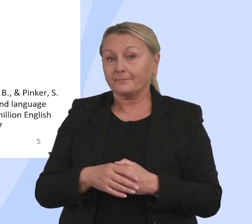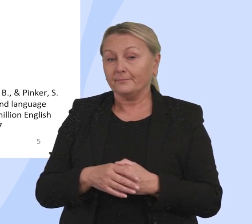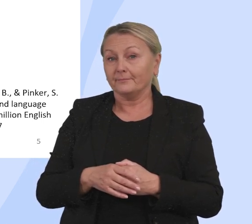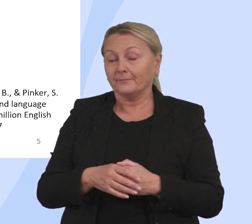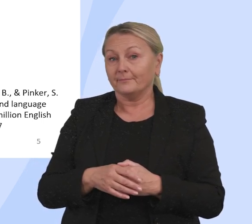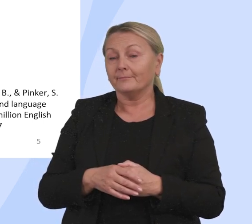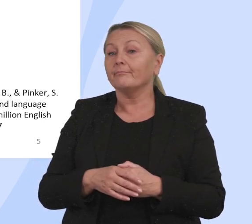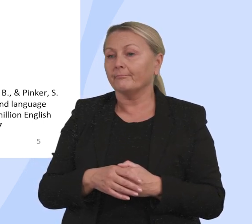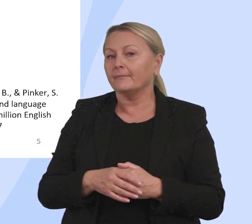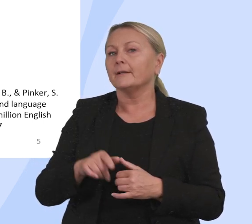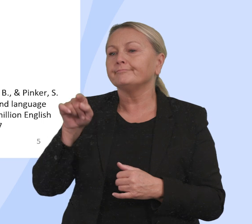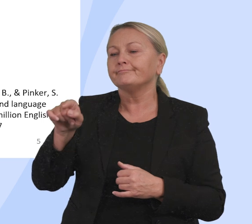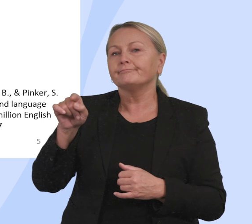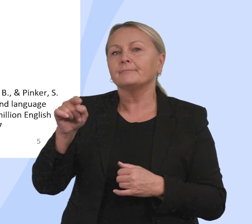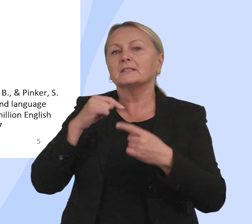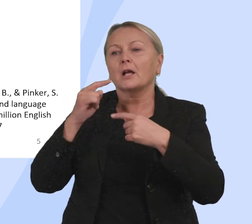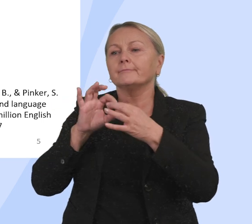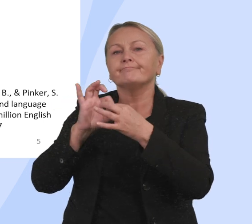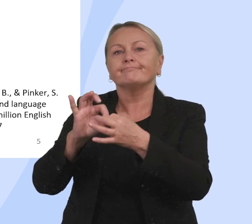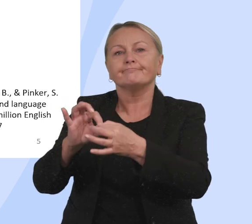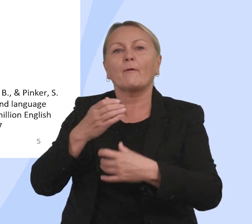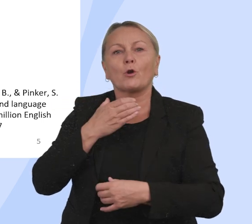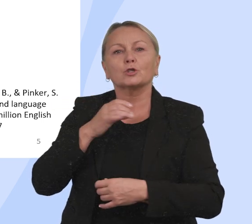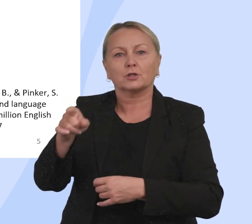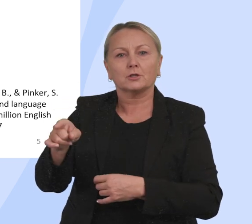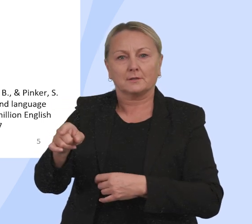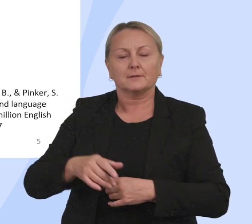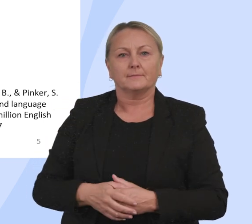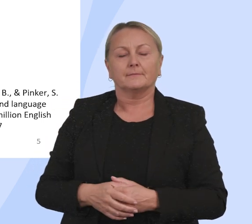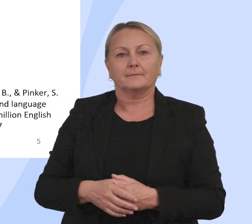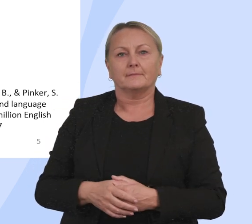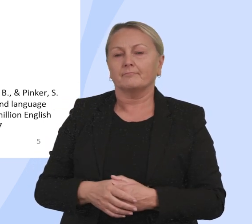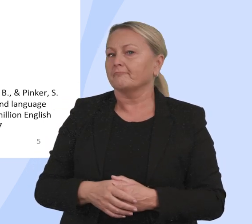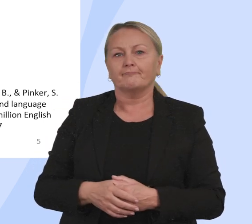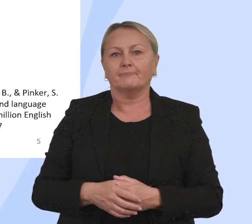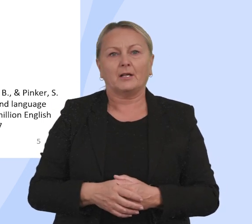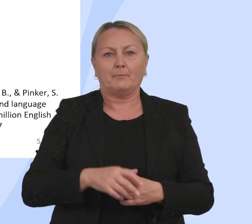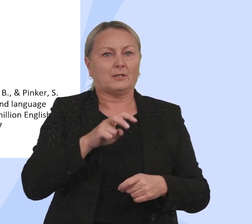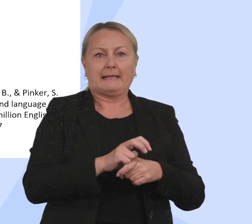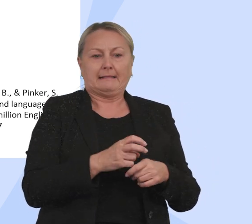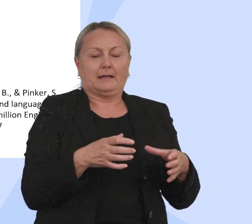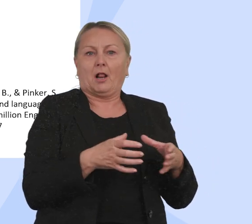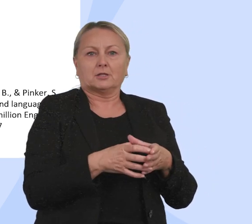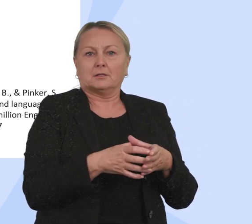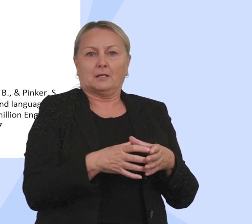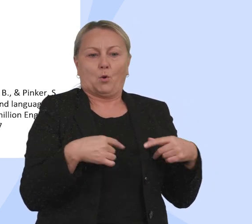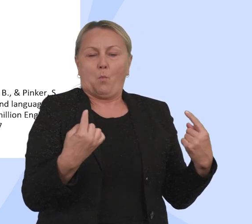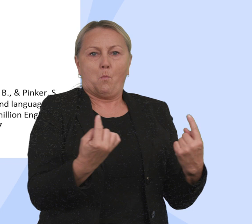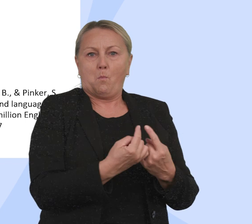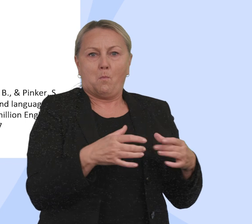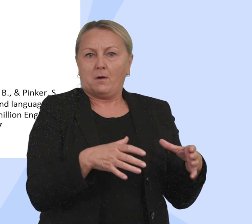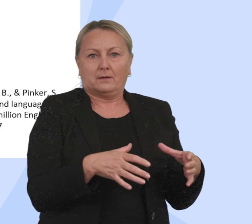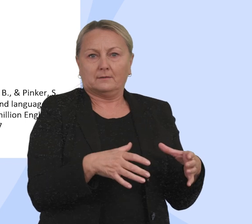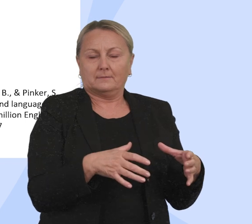frøen, og ikke når man sidder op i klassen før eller udenfor overhovedet at have mødt en